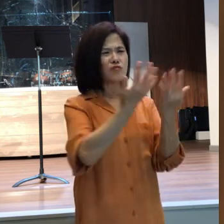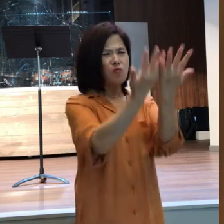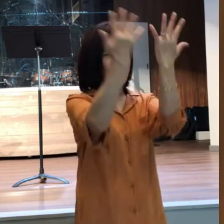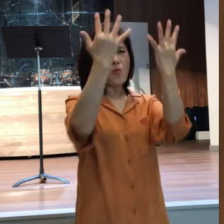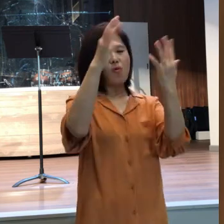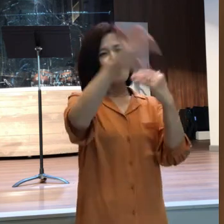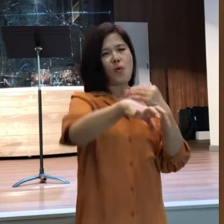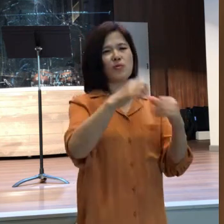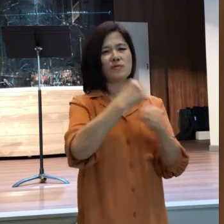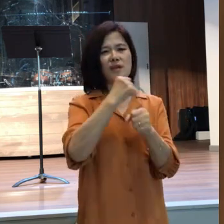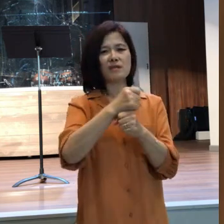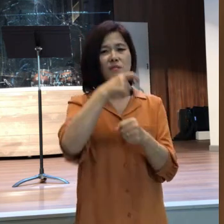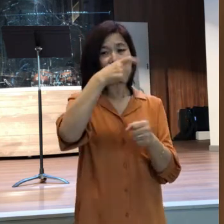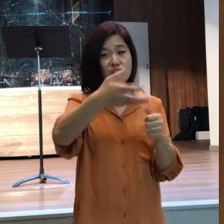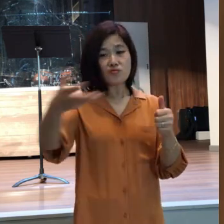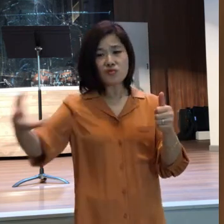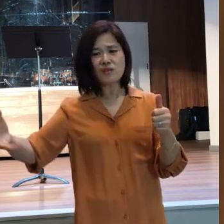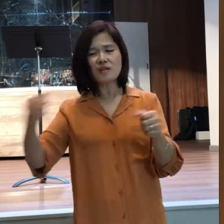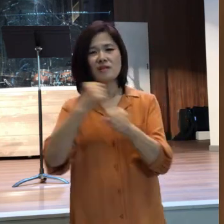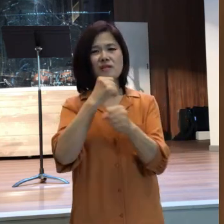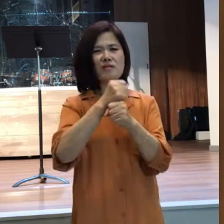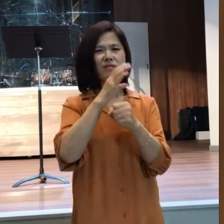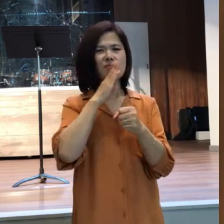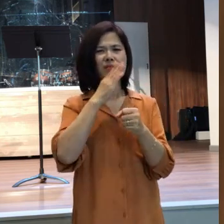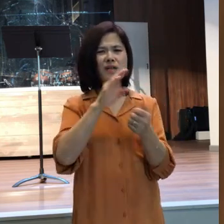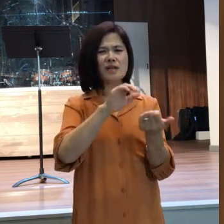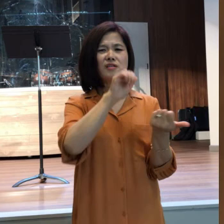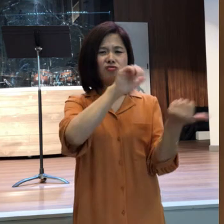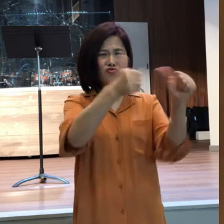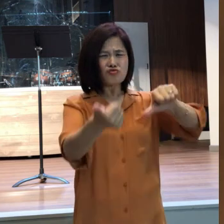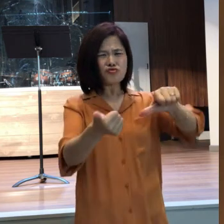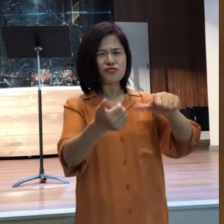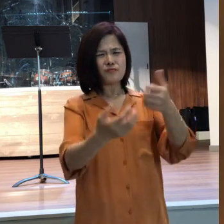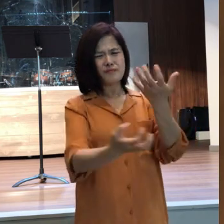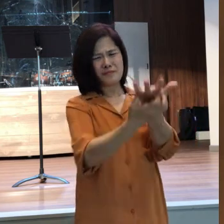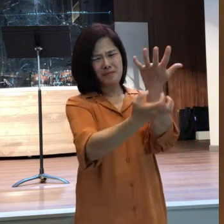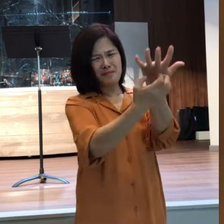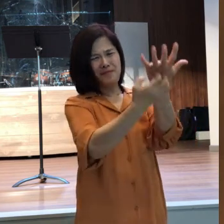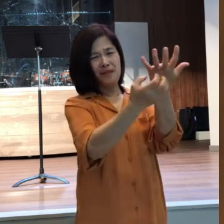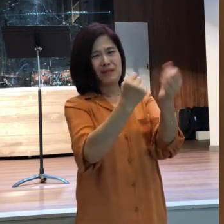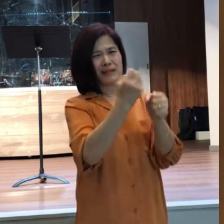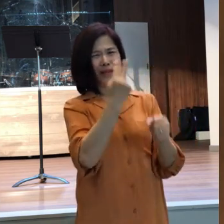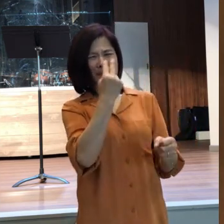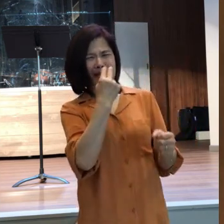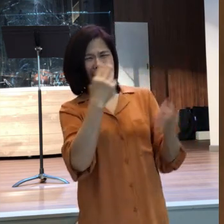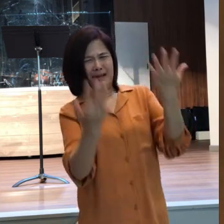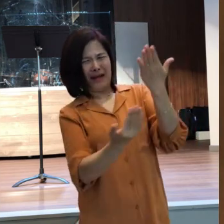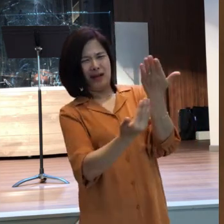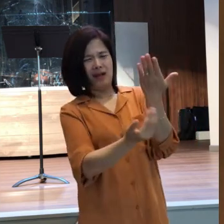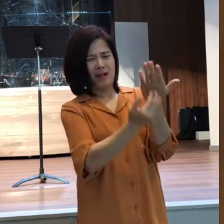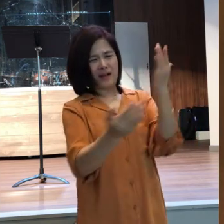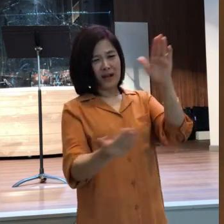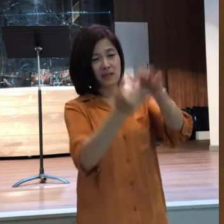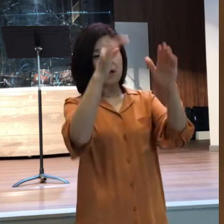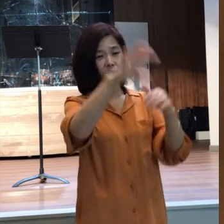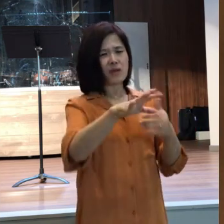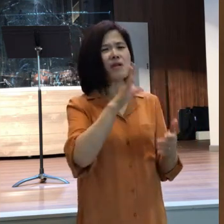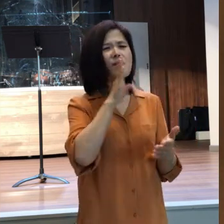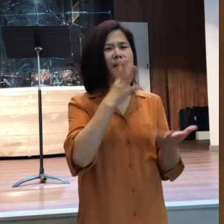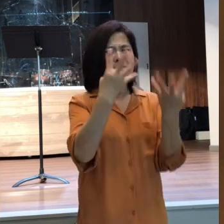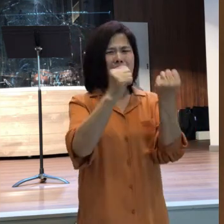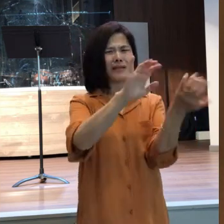파놓아 물이 흐르던 수로, 연기와 시체 타는 냄새로 가득한 화장터, 아무 영문도 모른 채